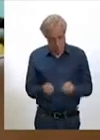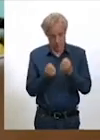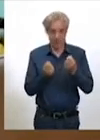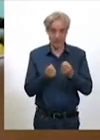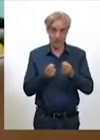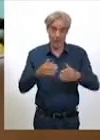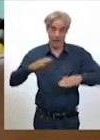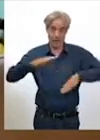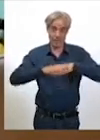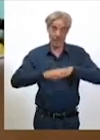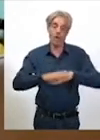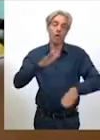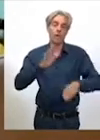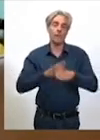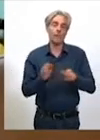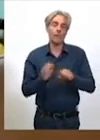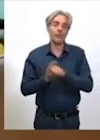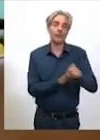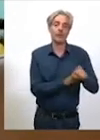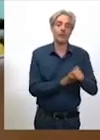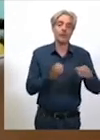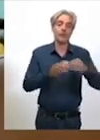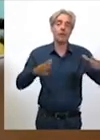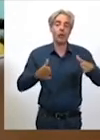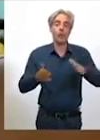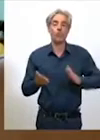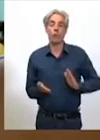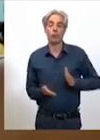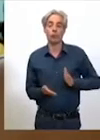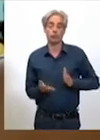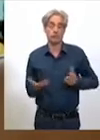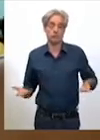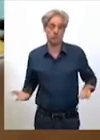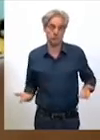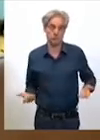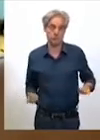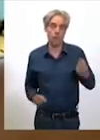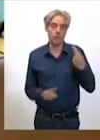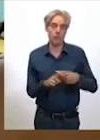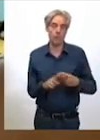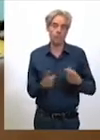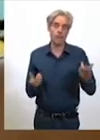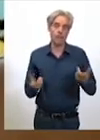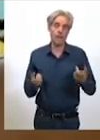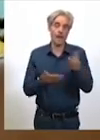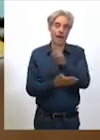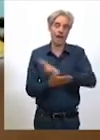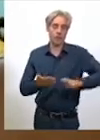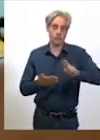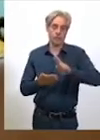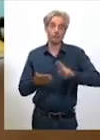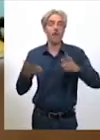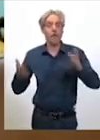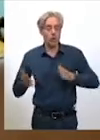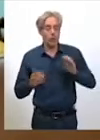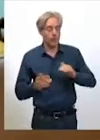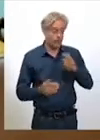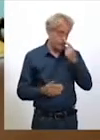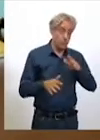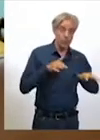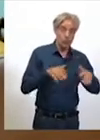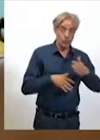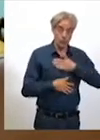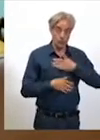très limitées. Elles sont d'abord par rapport à nous à la métropole, mais en réalité, elles sont surtout entre les mains de la région. Donc c'est aussi un moyen pour nous,